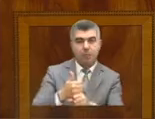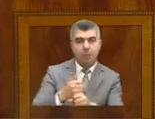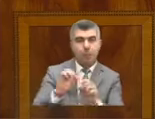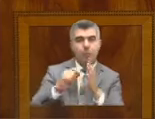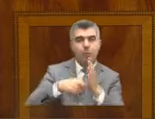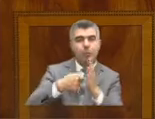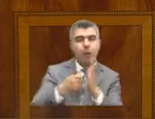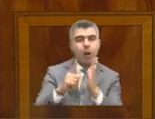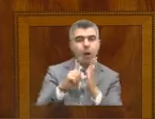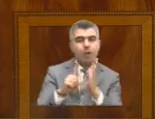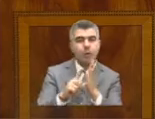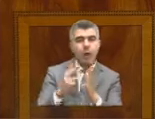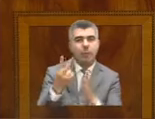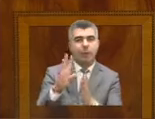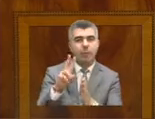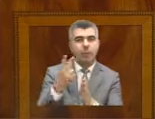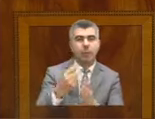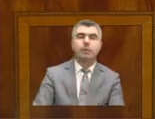المالية لسنة